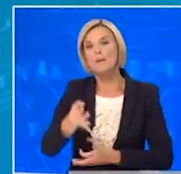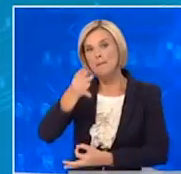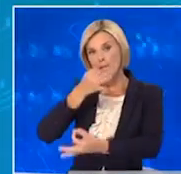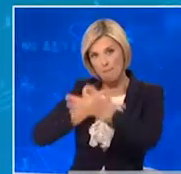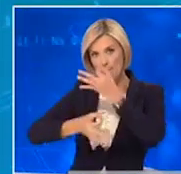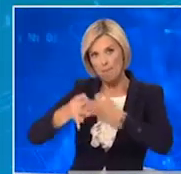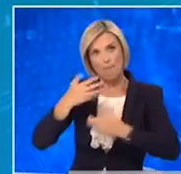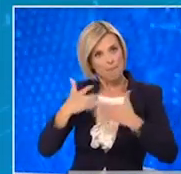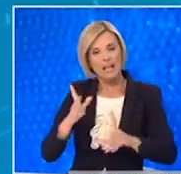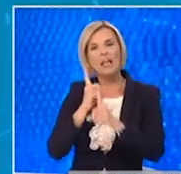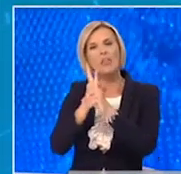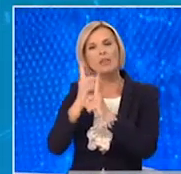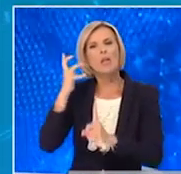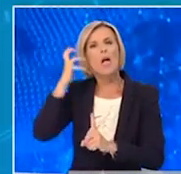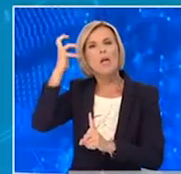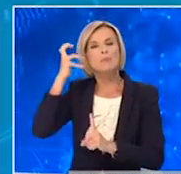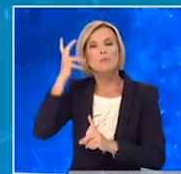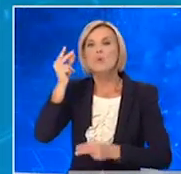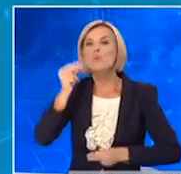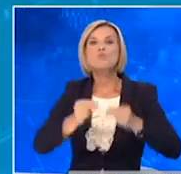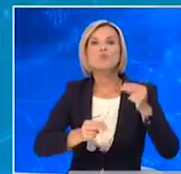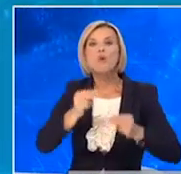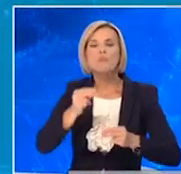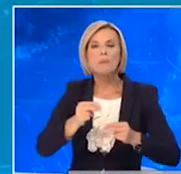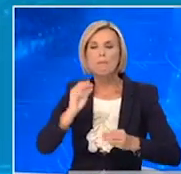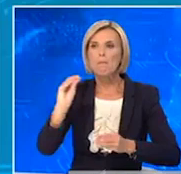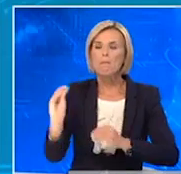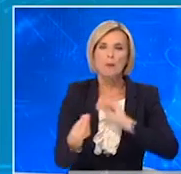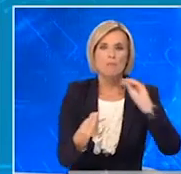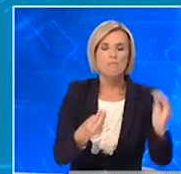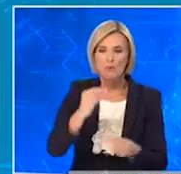ειδικοί επιστήμονες ότι το πρόβλημα είναι τα ορφανά κρούσματα.